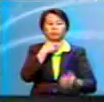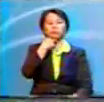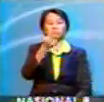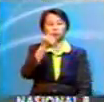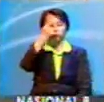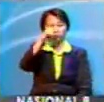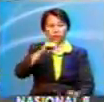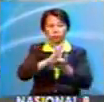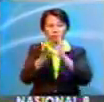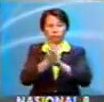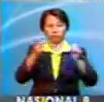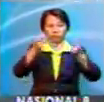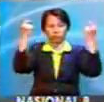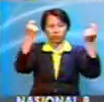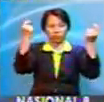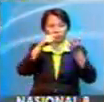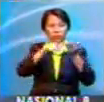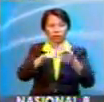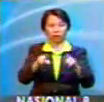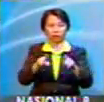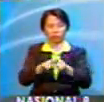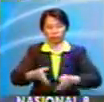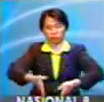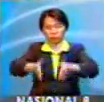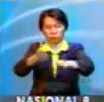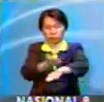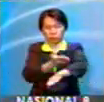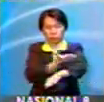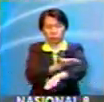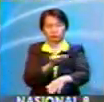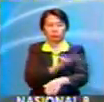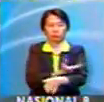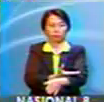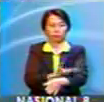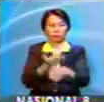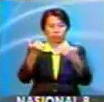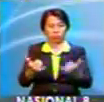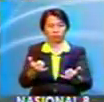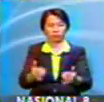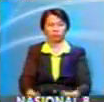disuarakan untuk menjadikan karnival ini sebagai landasan pemerkasaan generasi masa kini.